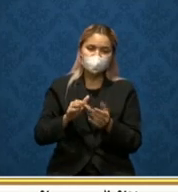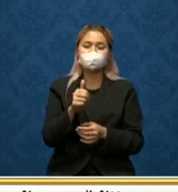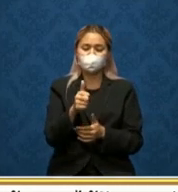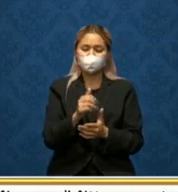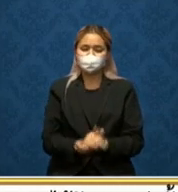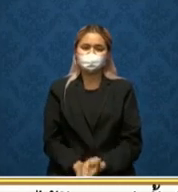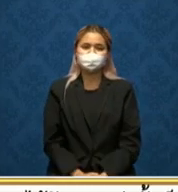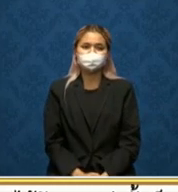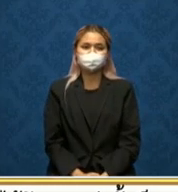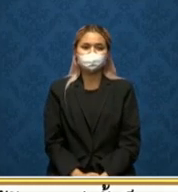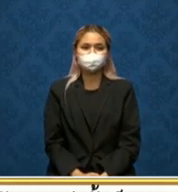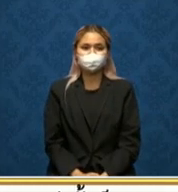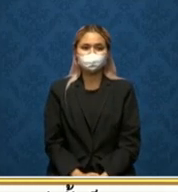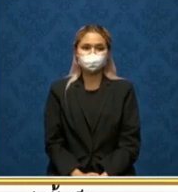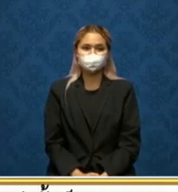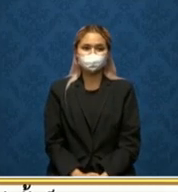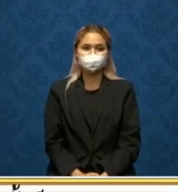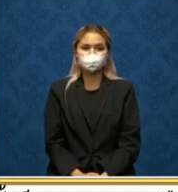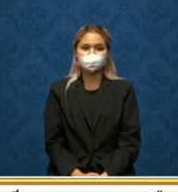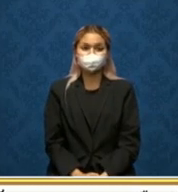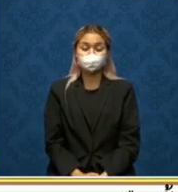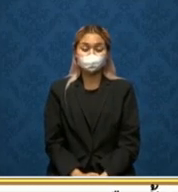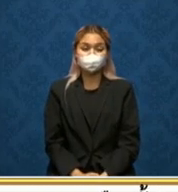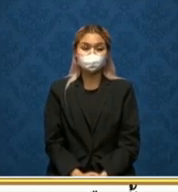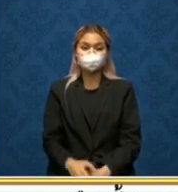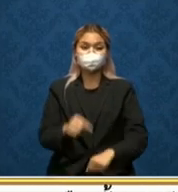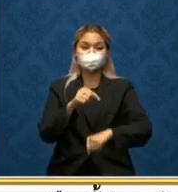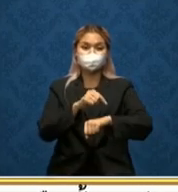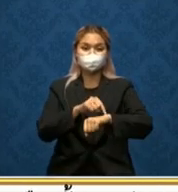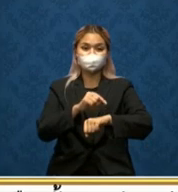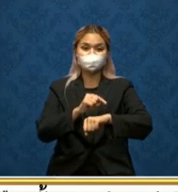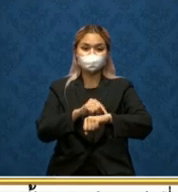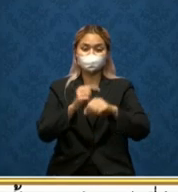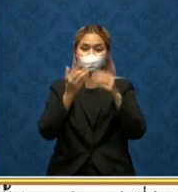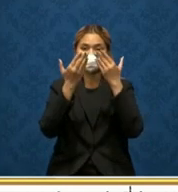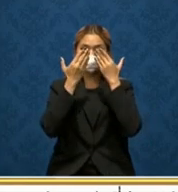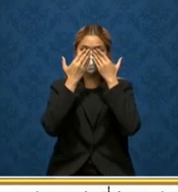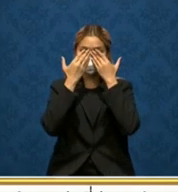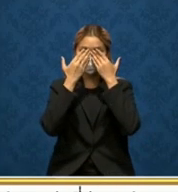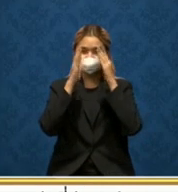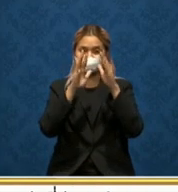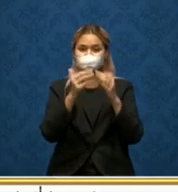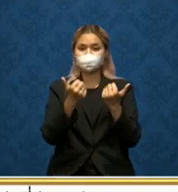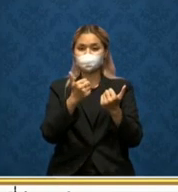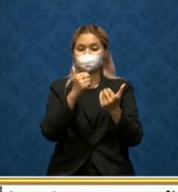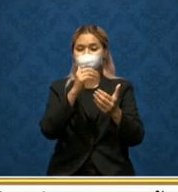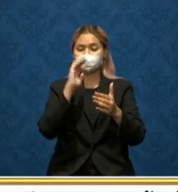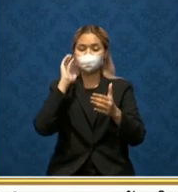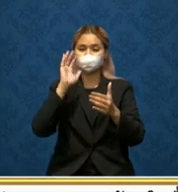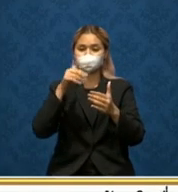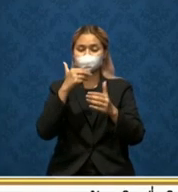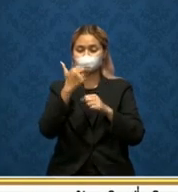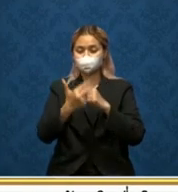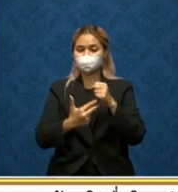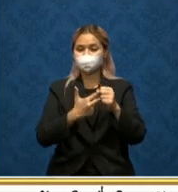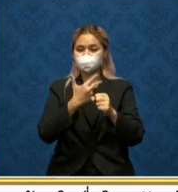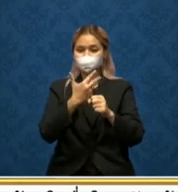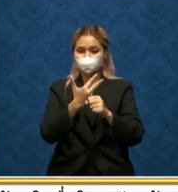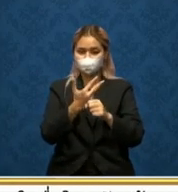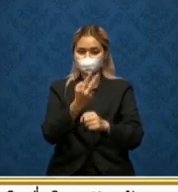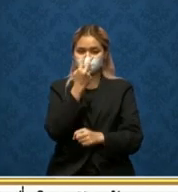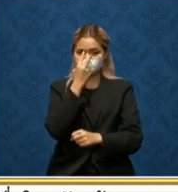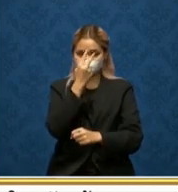ครับเอาล่ะท่านประธานครับได้เวลาดูเฉลยแล้วครับว่า 3ปีผ่านไปเป็นยังไงบ้างผลงานของพลเอกประยุทธ์ที่เข้าไปจัดการ